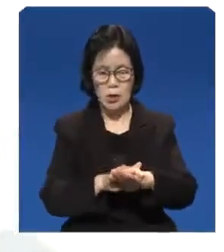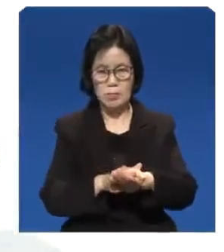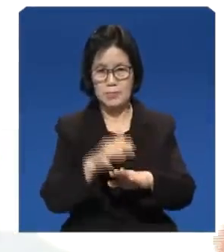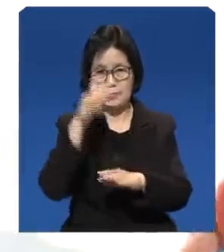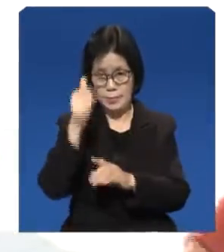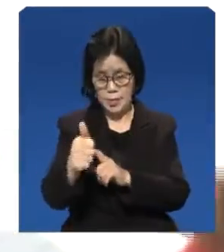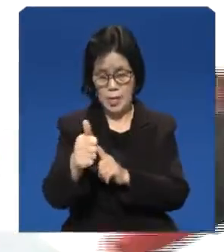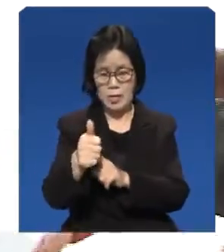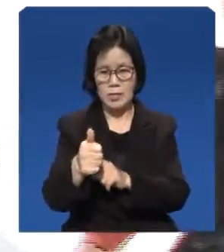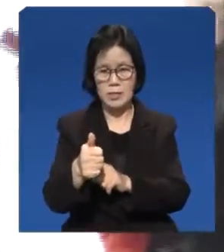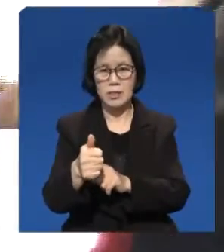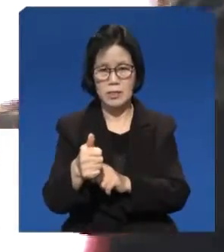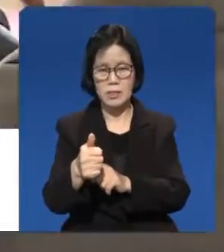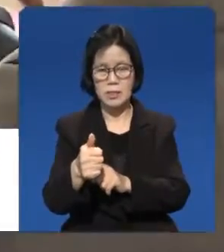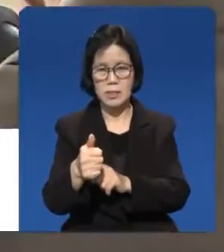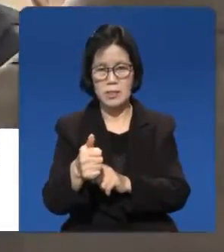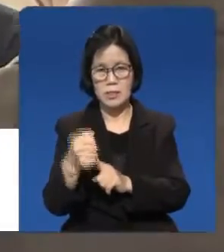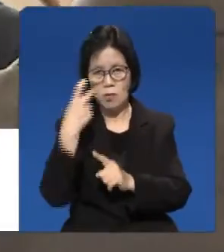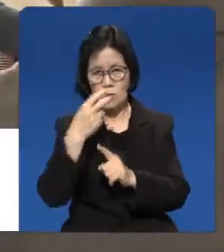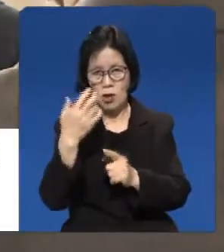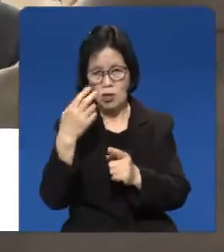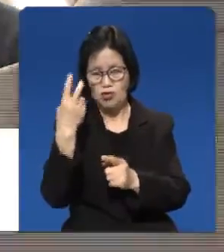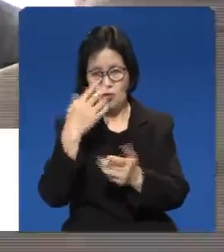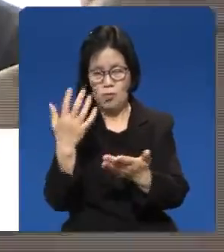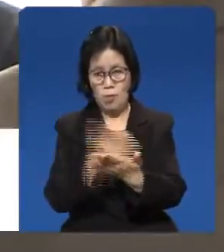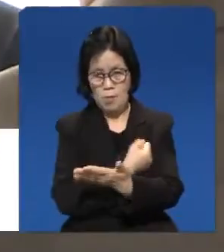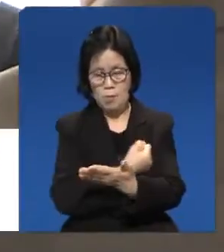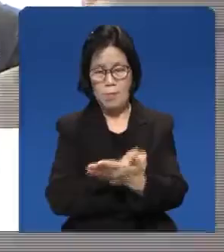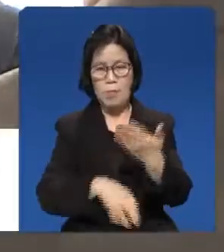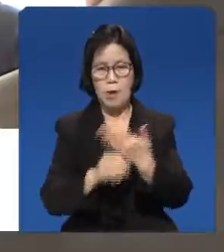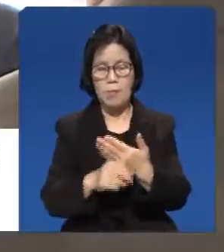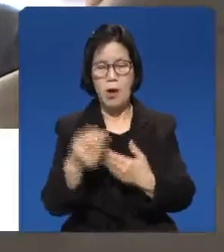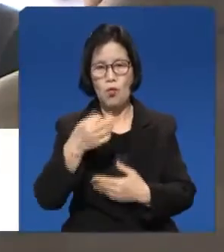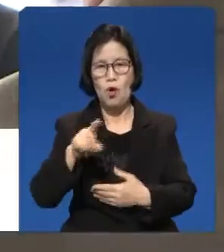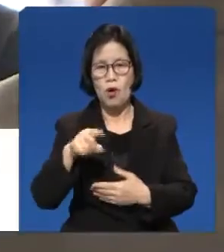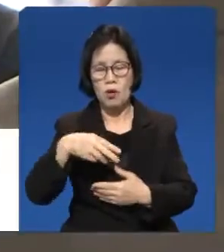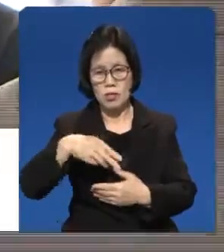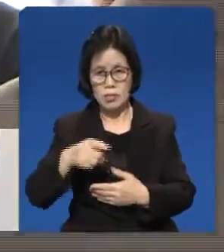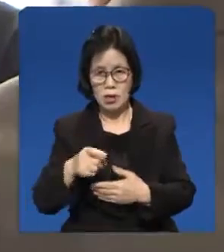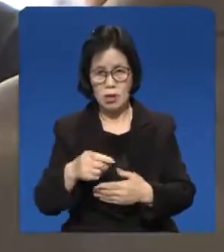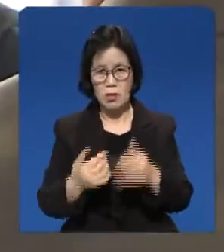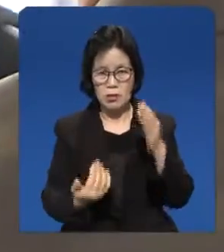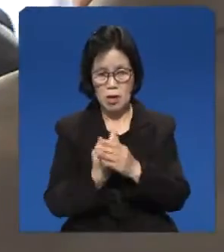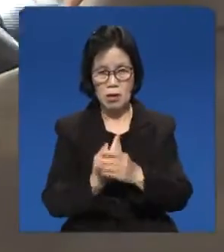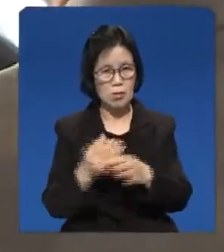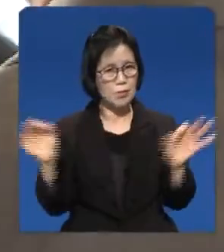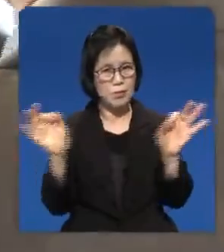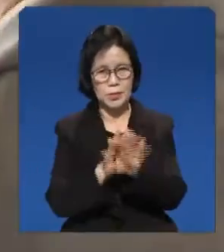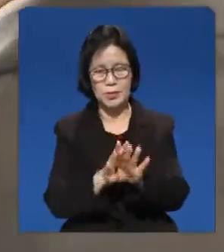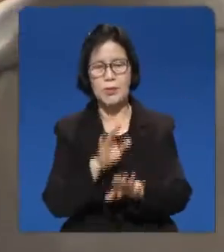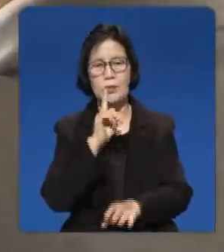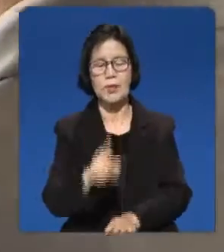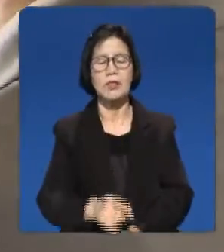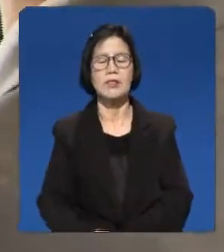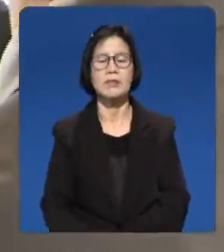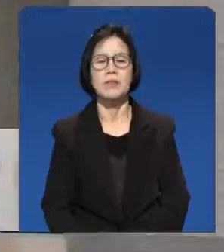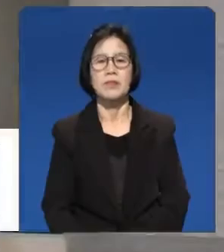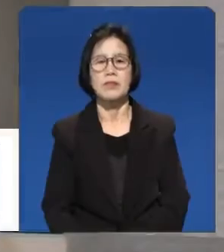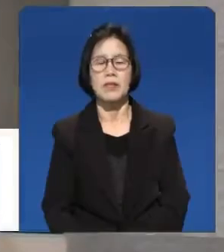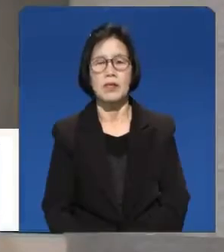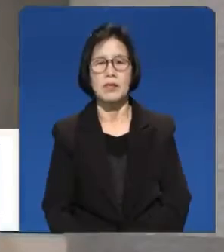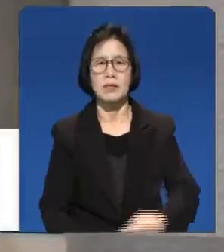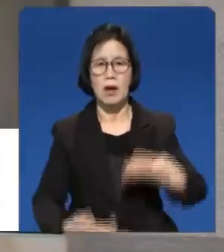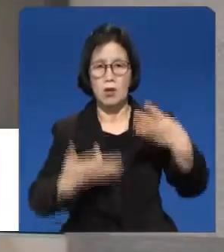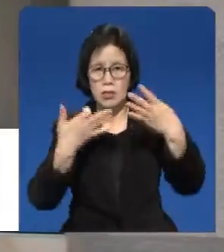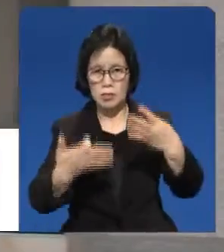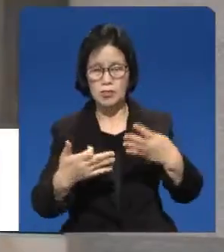지검장은 검수완박이 현실화하면 월성원전 사건은 증발할 것이라고 주장했습니다.